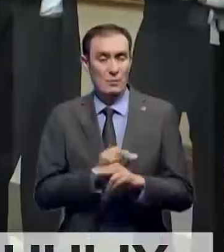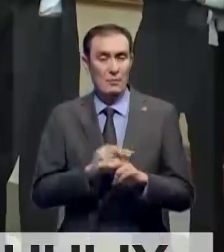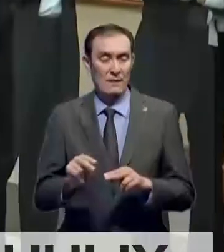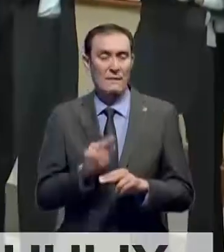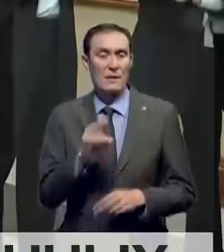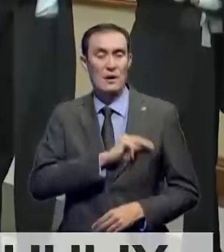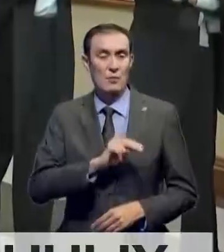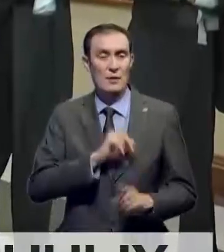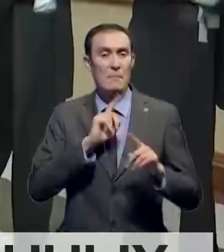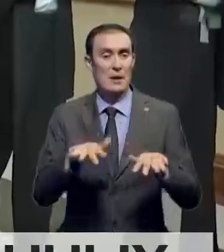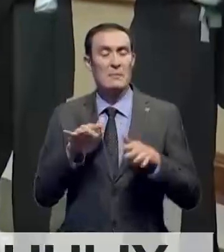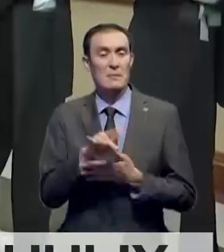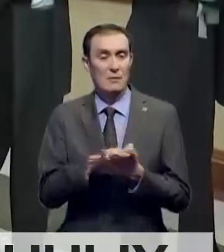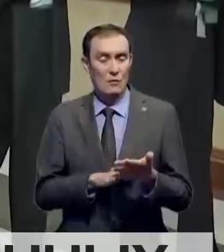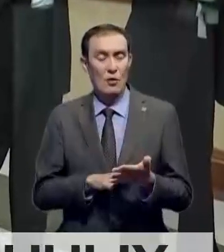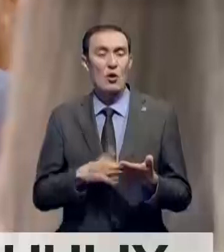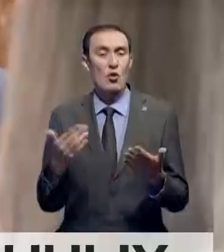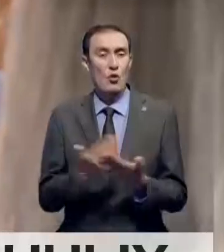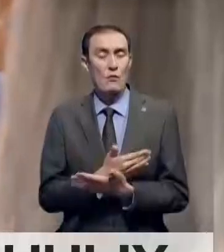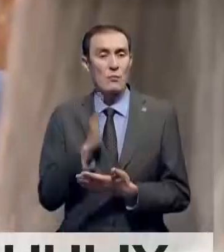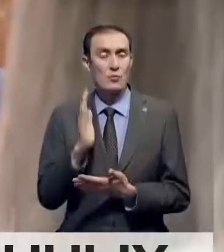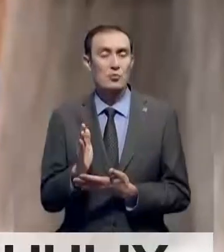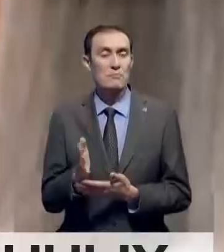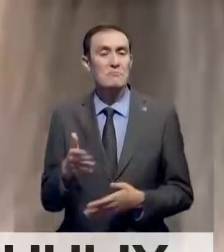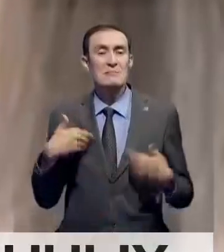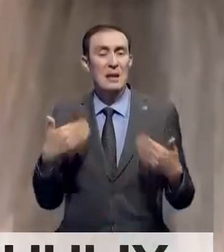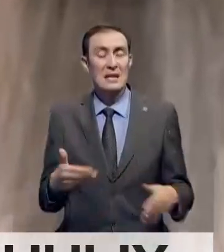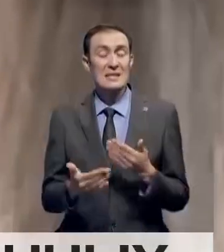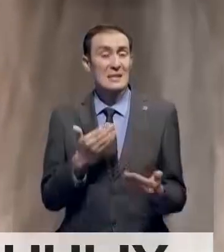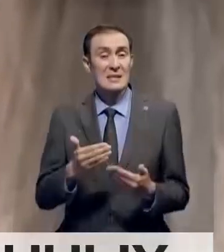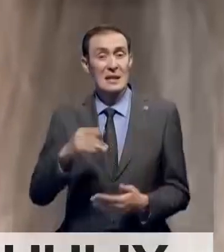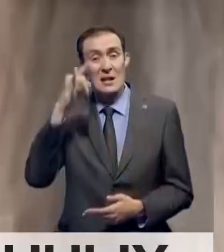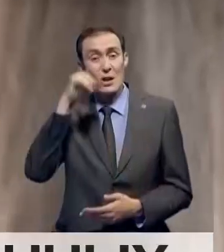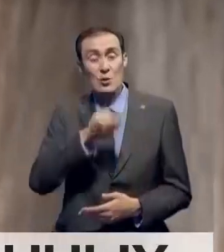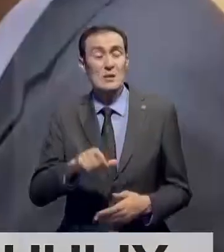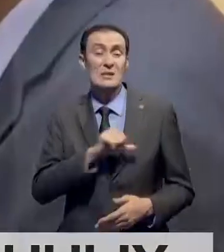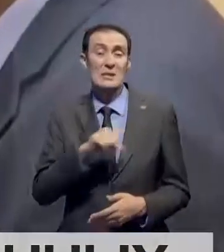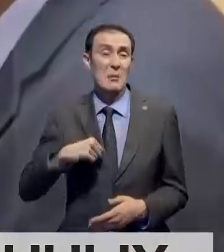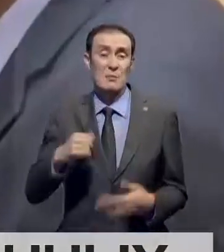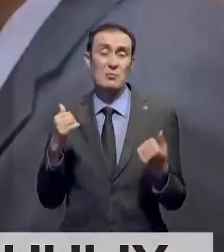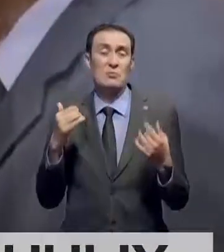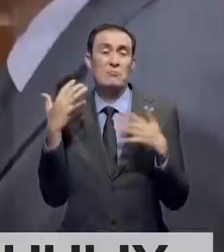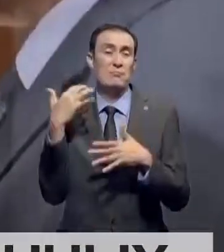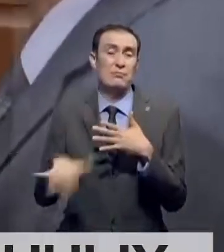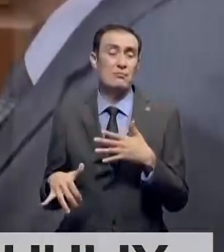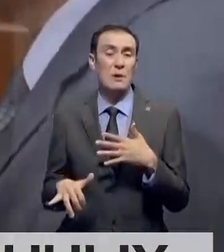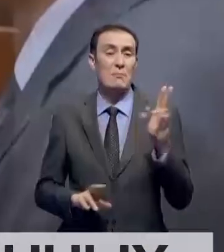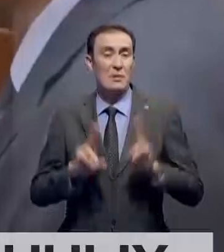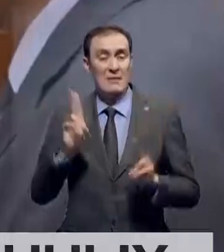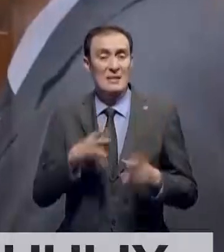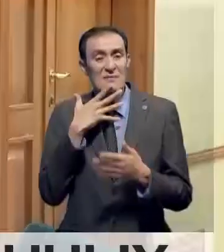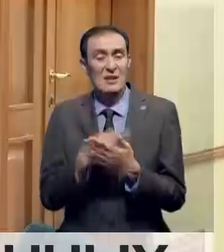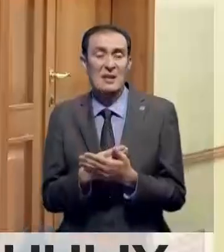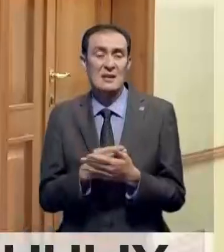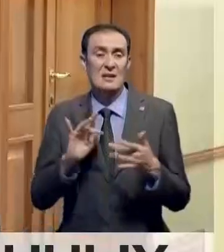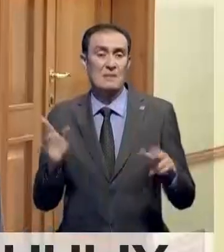еще в работе парламента. Однако новеллы могут быть бесполезными, если казахстанцы продолжат пренебрегать элементарными мерами